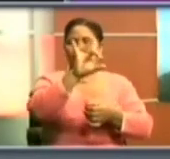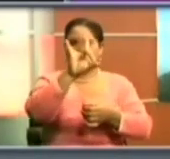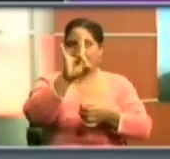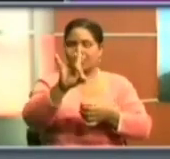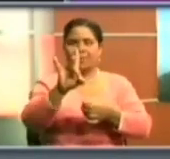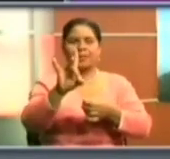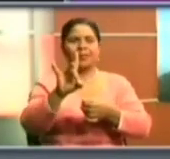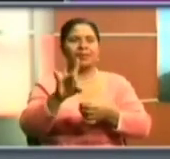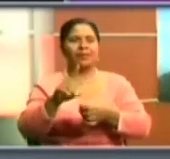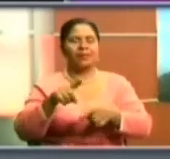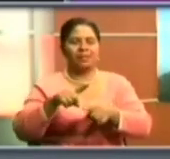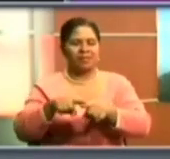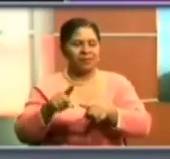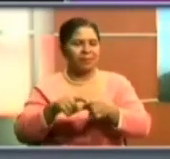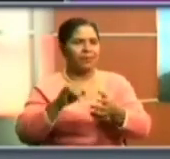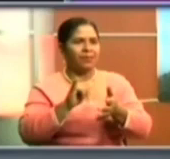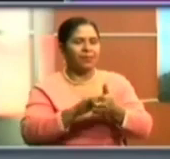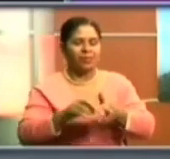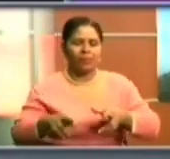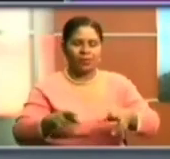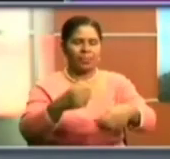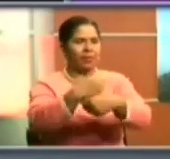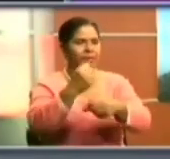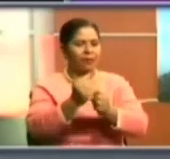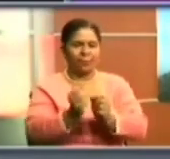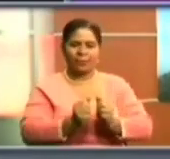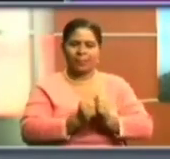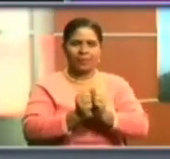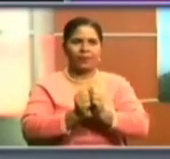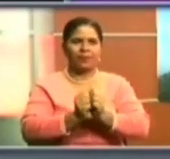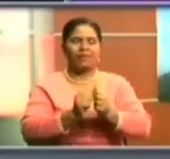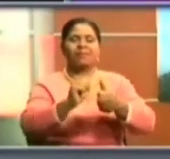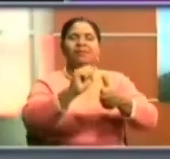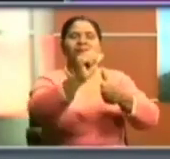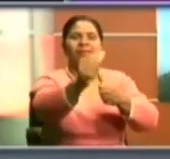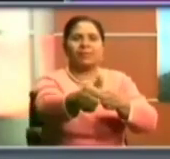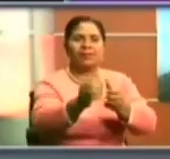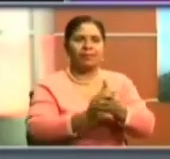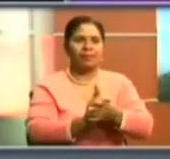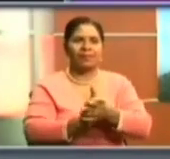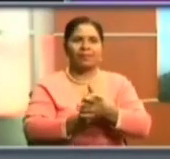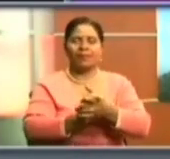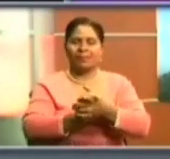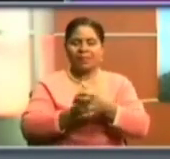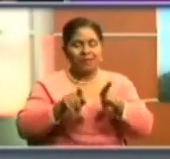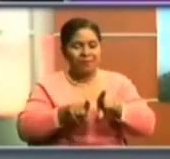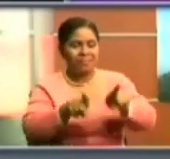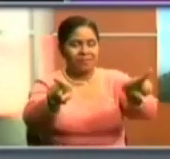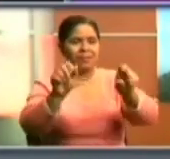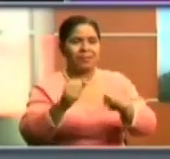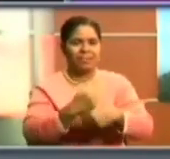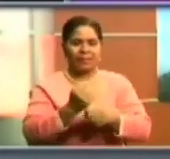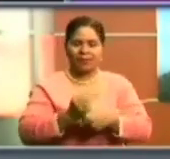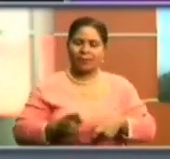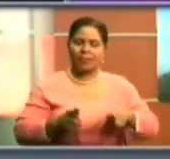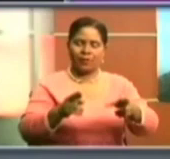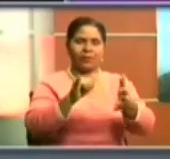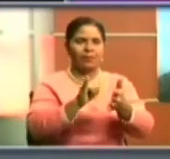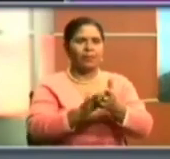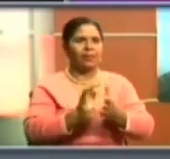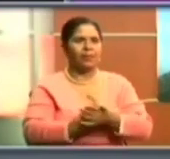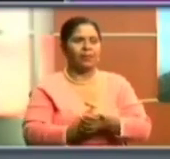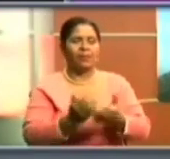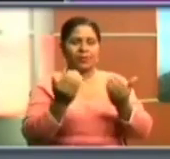foulée. Route là pour le faire. Aller vers sa volée, aller vers Kafoujoff. C'est bon ça, vous l'avez fait. Je dis à